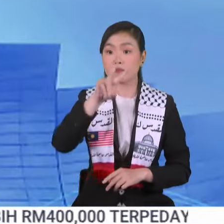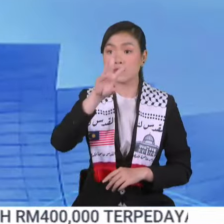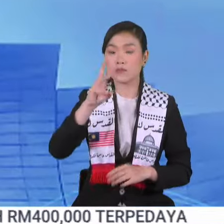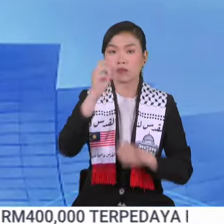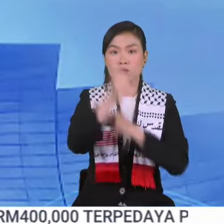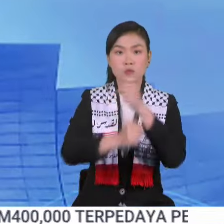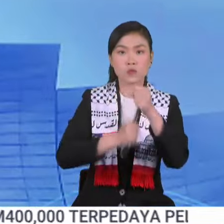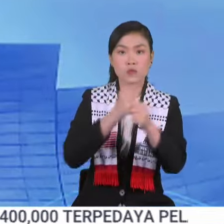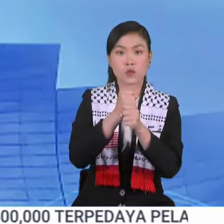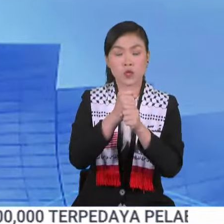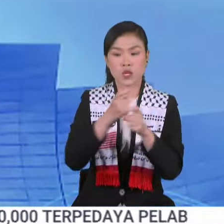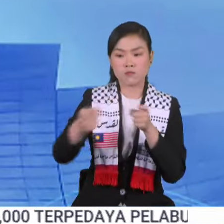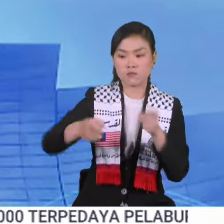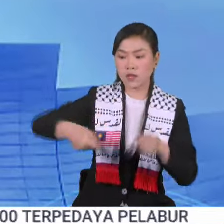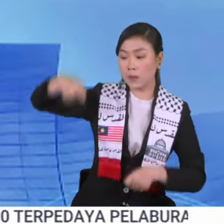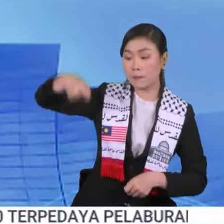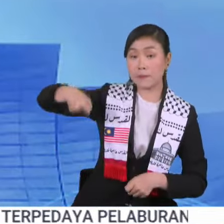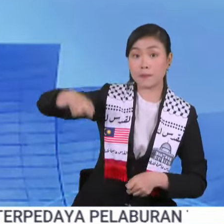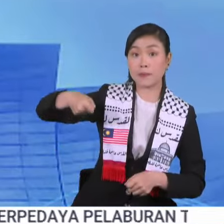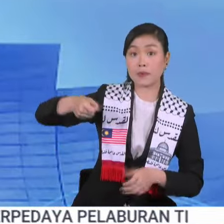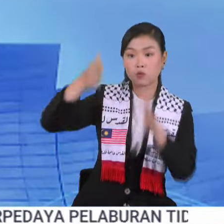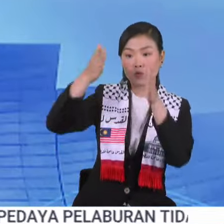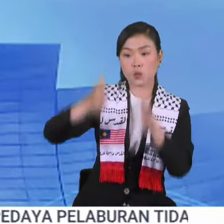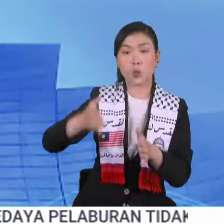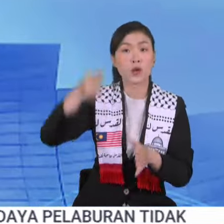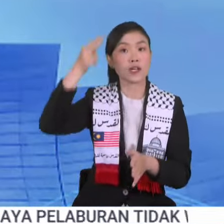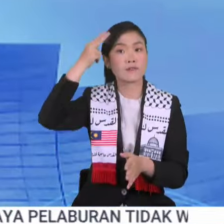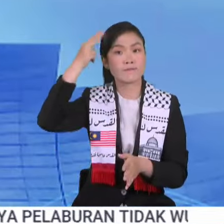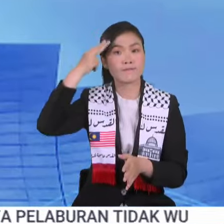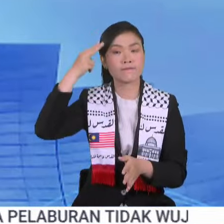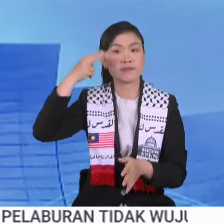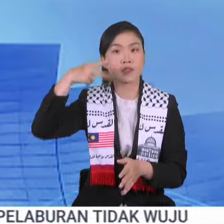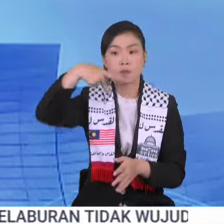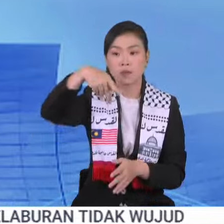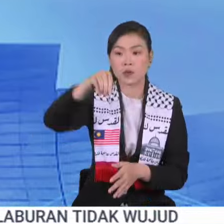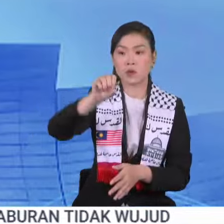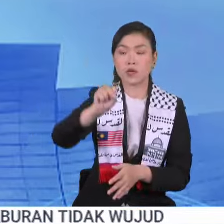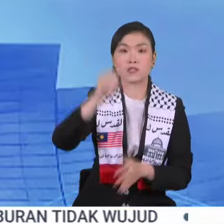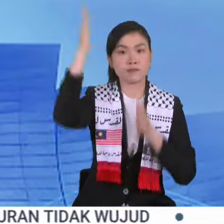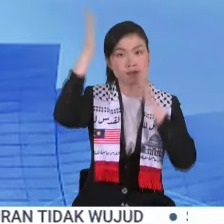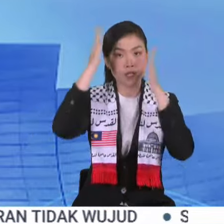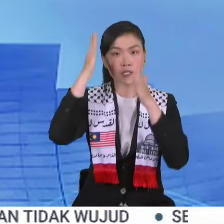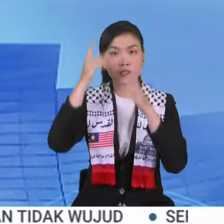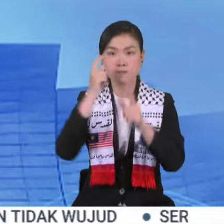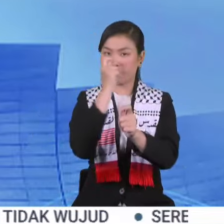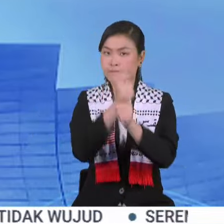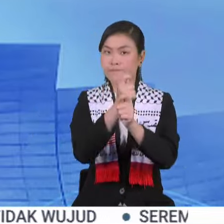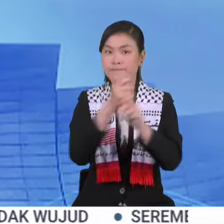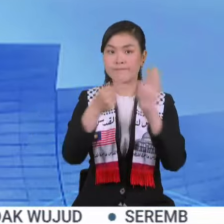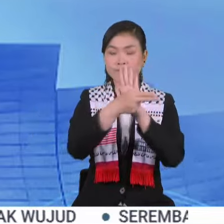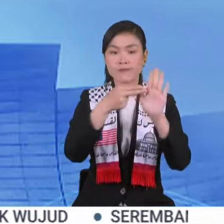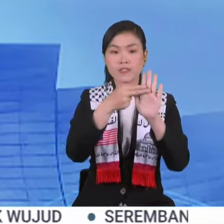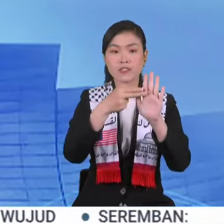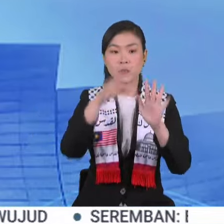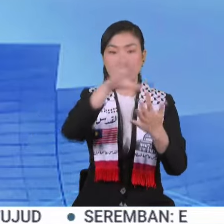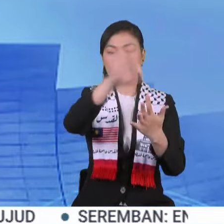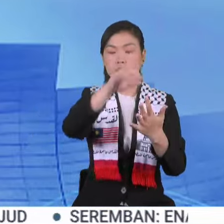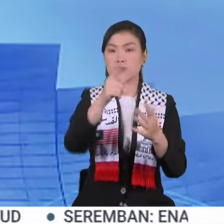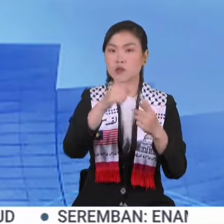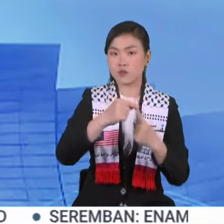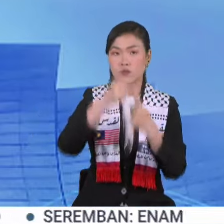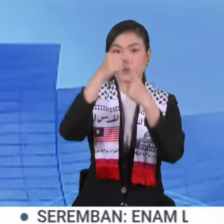26 tahun mengendalikan bagasi jemaah haji. Pos Malaysia Berhad terus mengukuh jenamanya sebagai pilihan utama jemaah